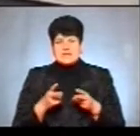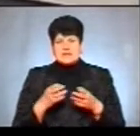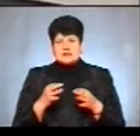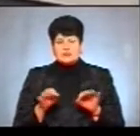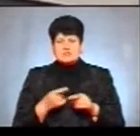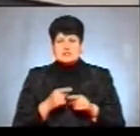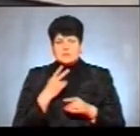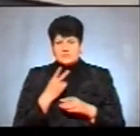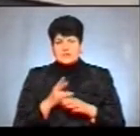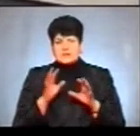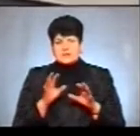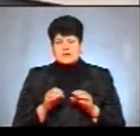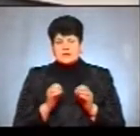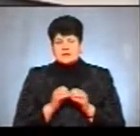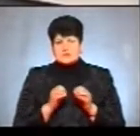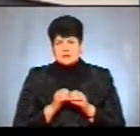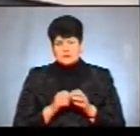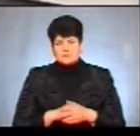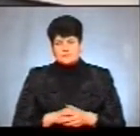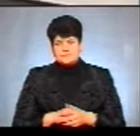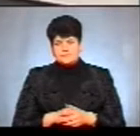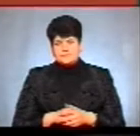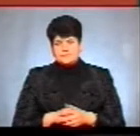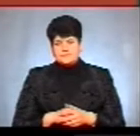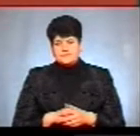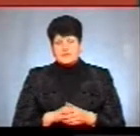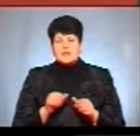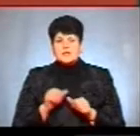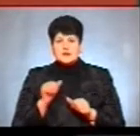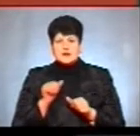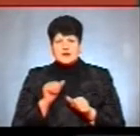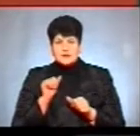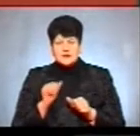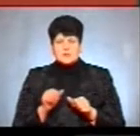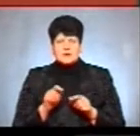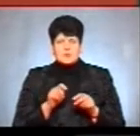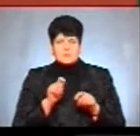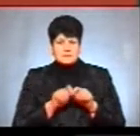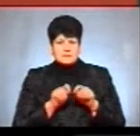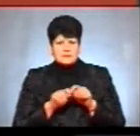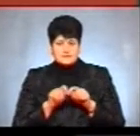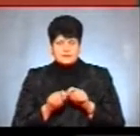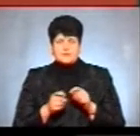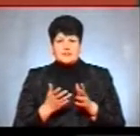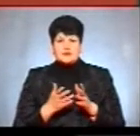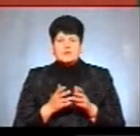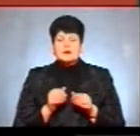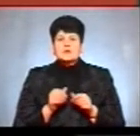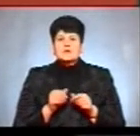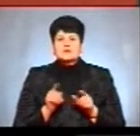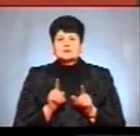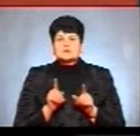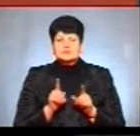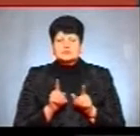передбачено статтею 10 Закону про рослинний світ. Окрім рейдів на місця можливого продажу рослин, які занесені до Червоної книги,